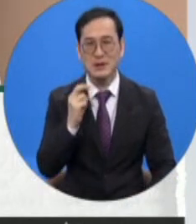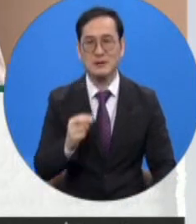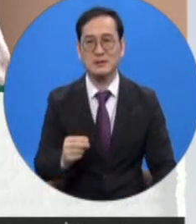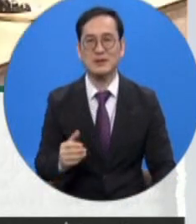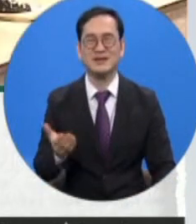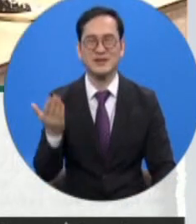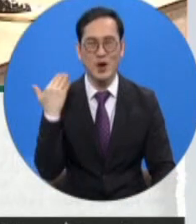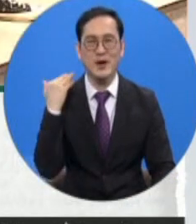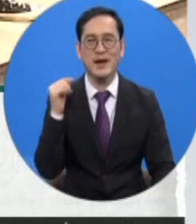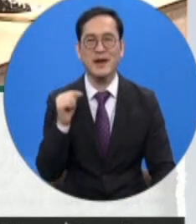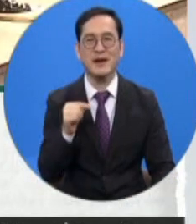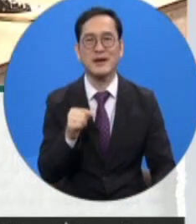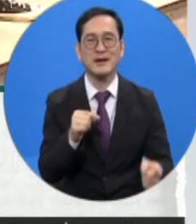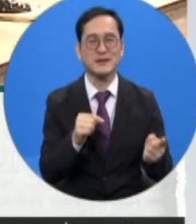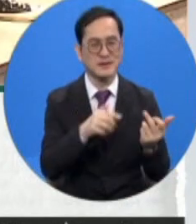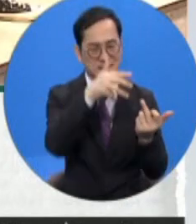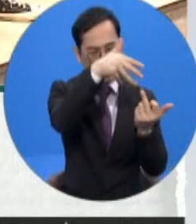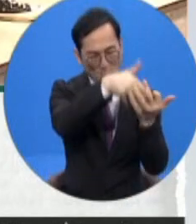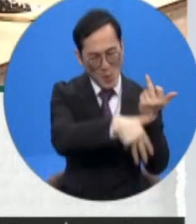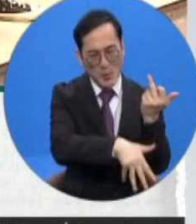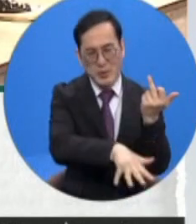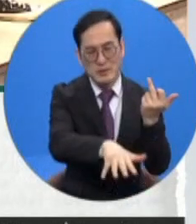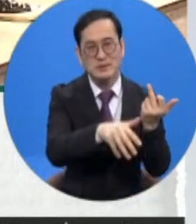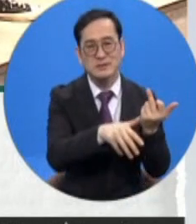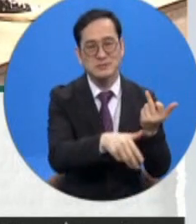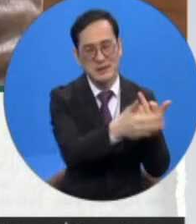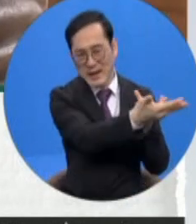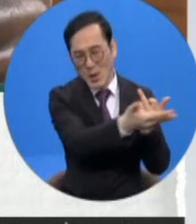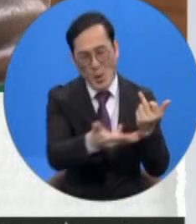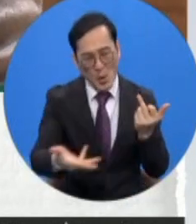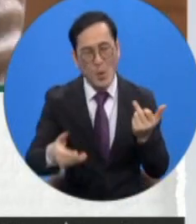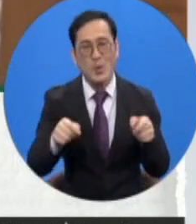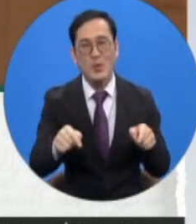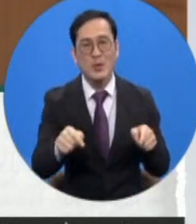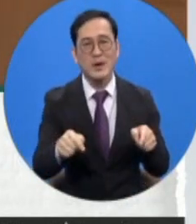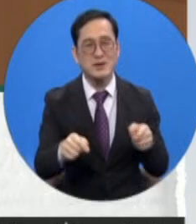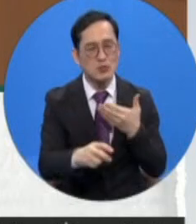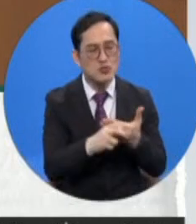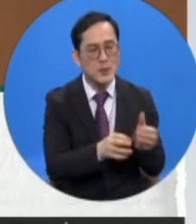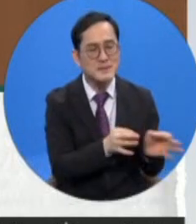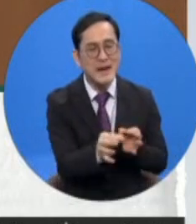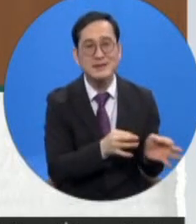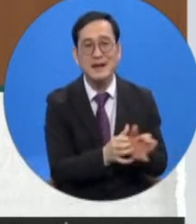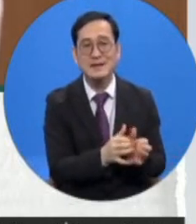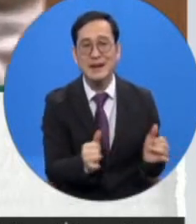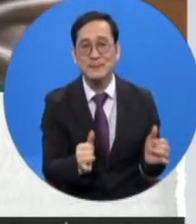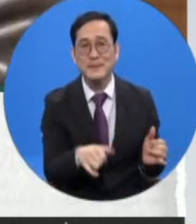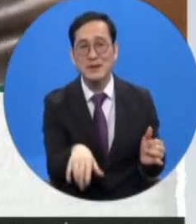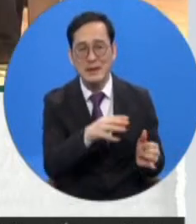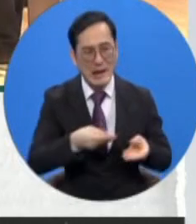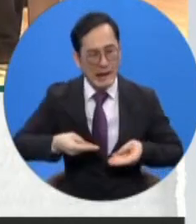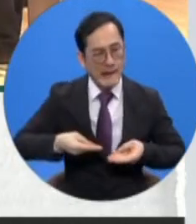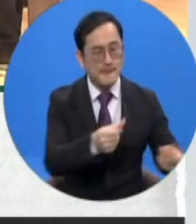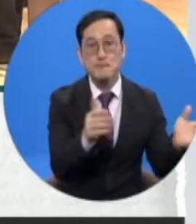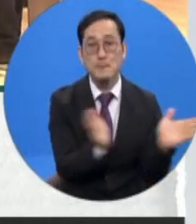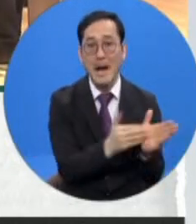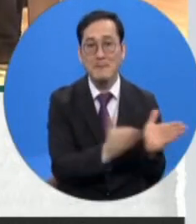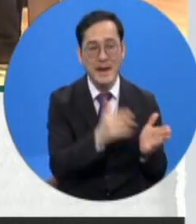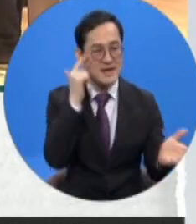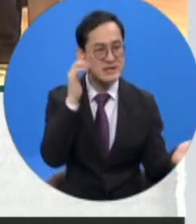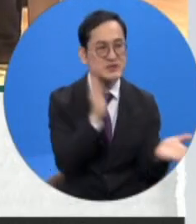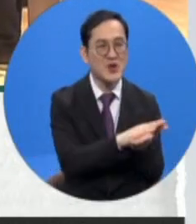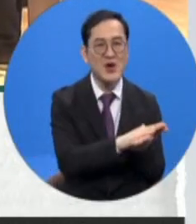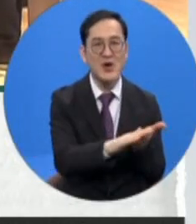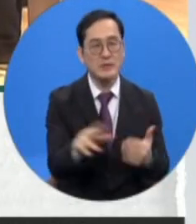계곡에서 불법적으로 장사한 사람들 아주 그냥 시원하게 그 소탕했다 뭐 그런 표현까지 쓸 정도로 그래서 아 그래서